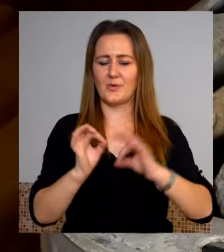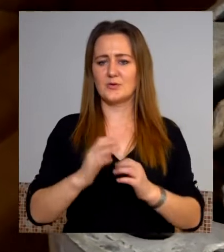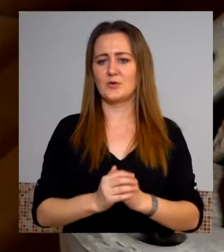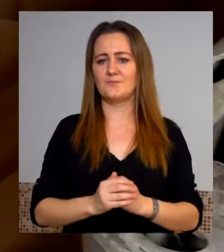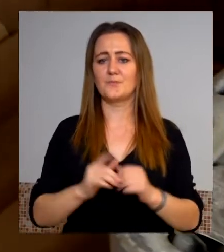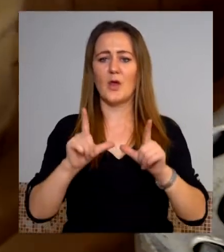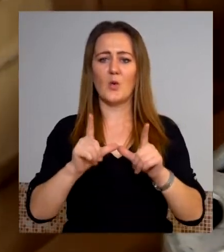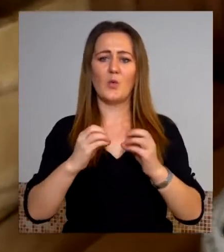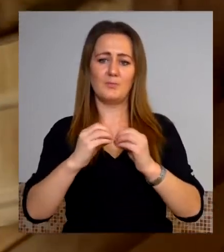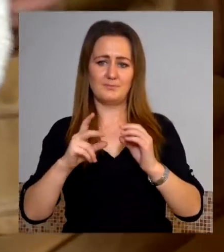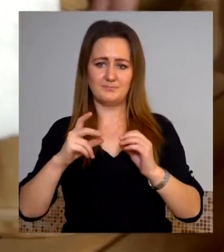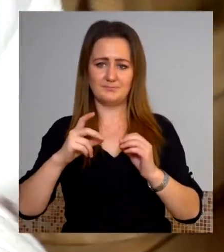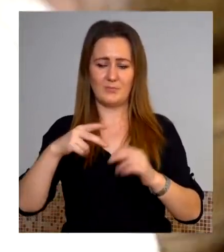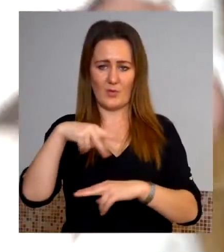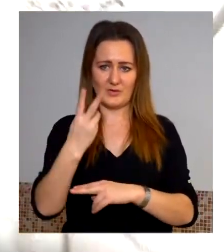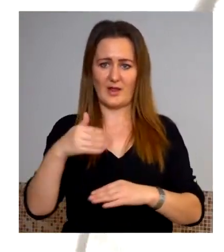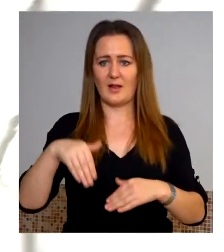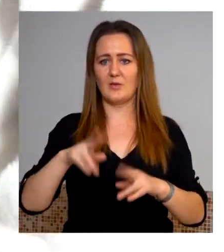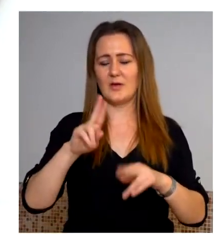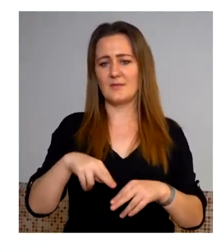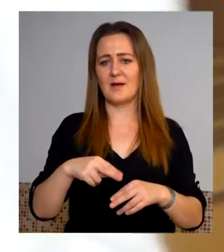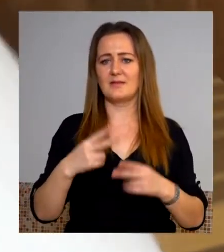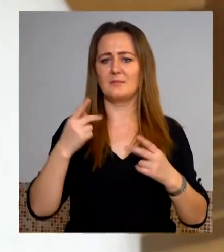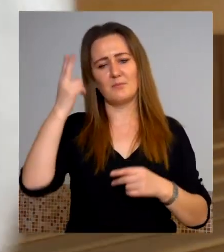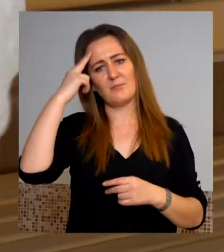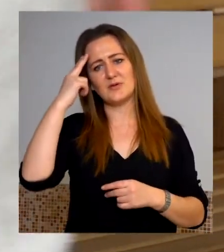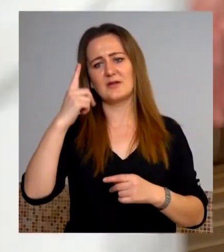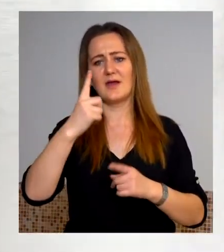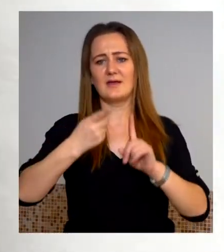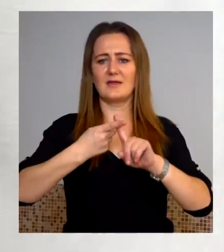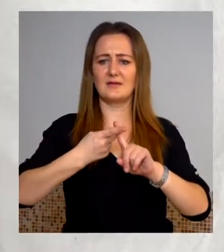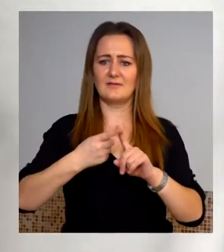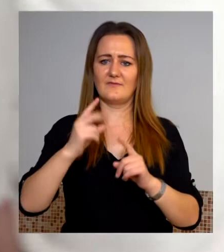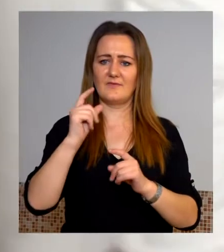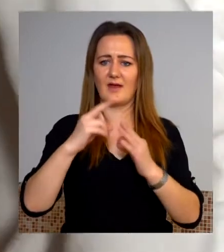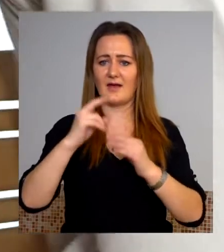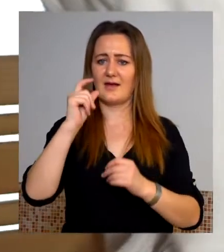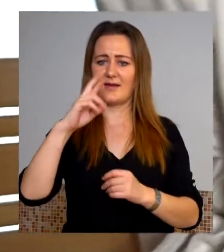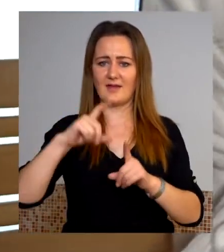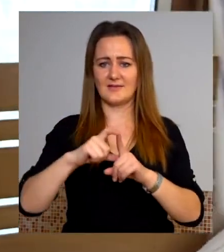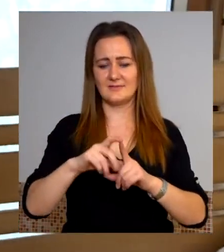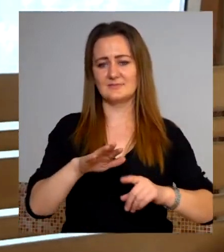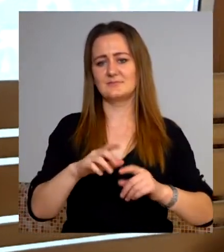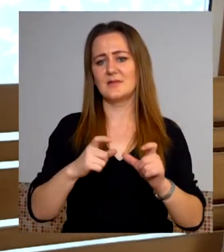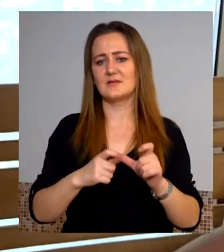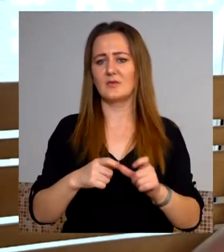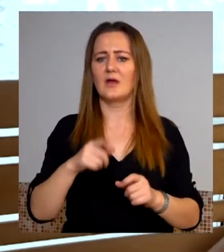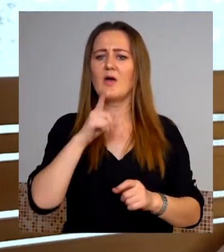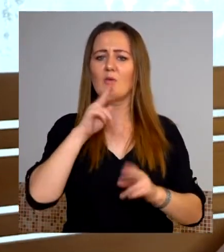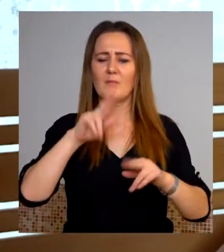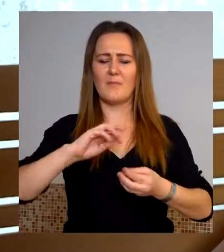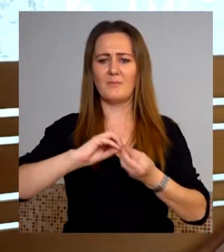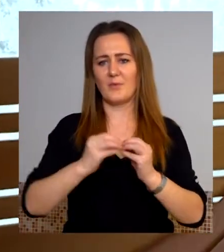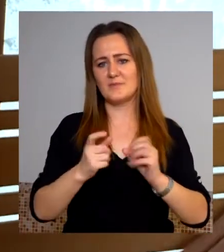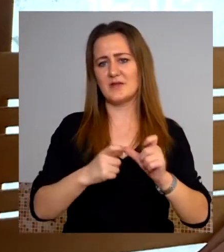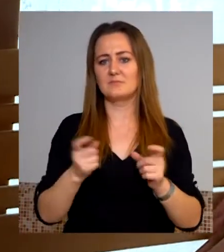Blanci i ovu poznatu infrared saunu koja vam je preporučuje se u principu kod problema sa kostima